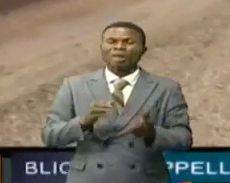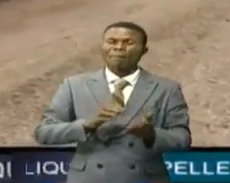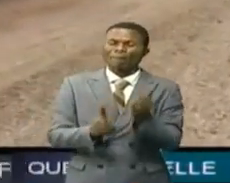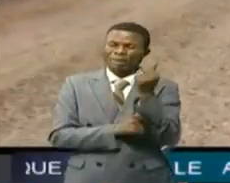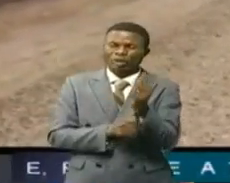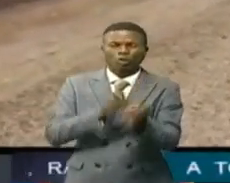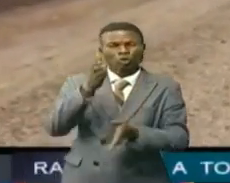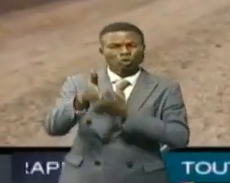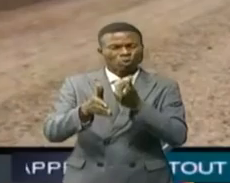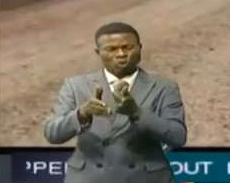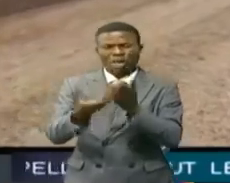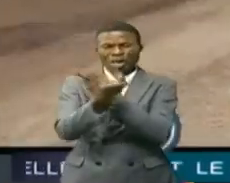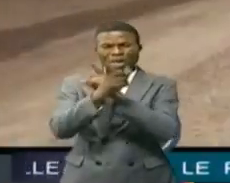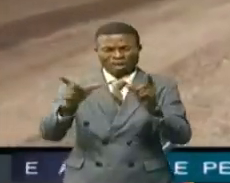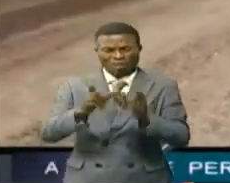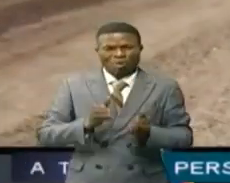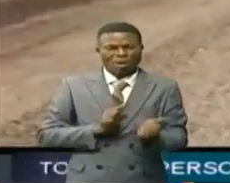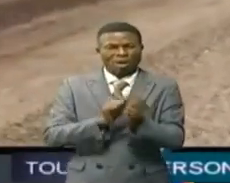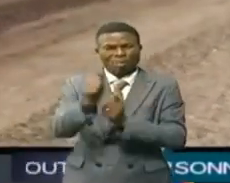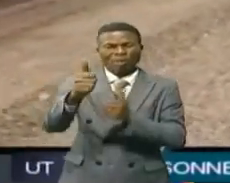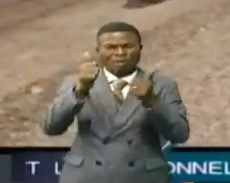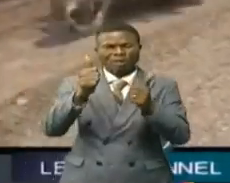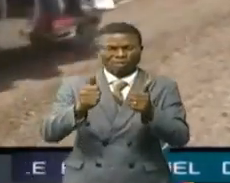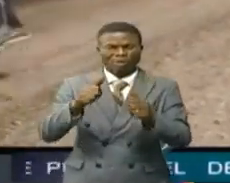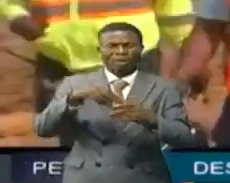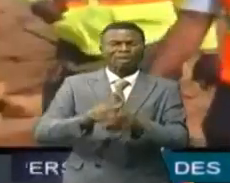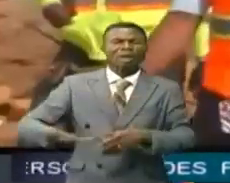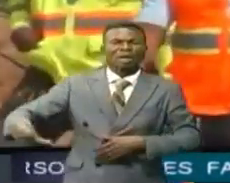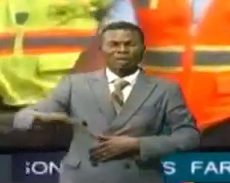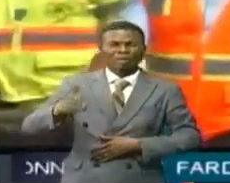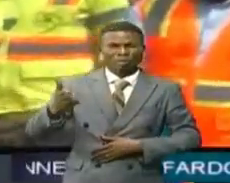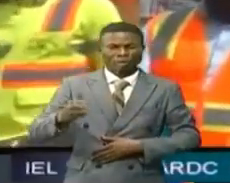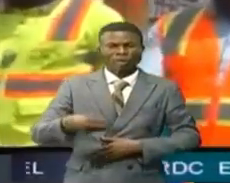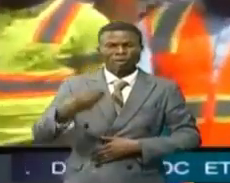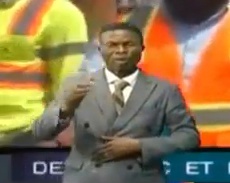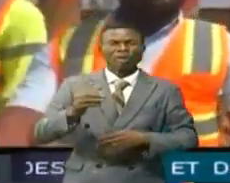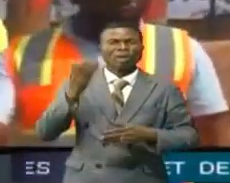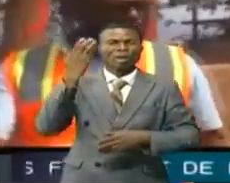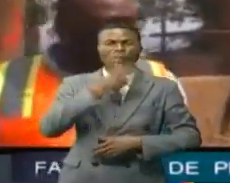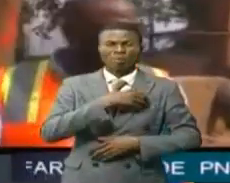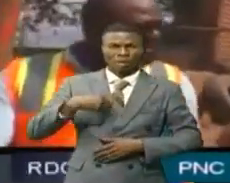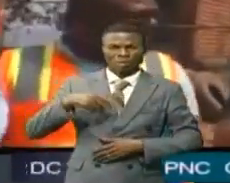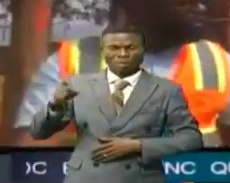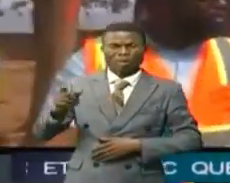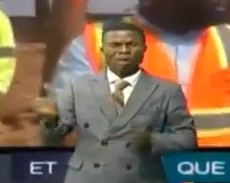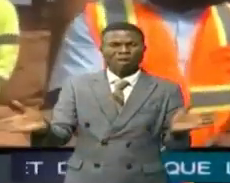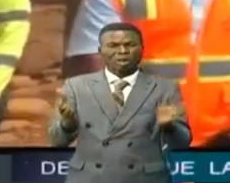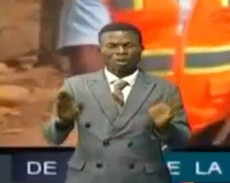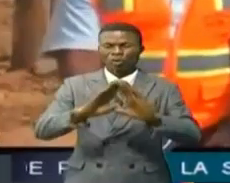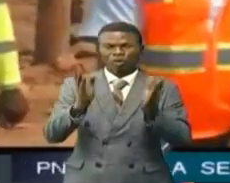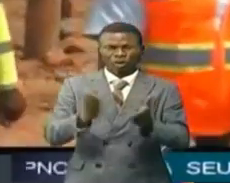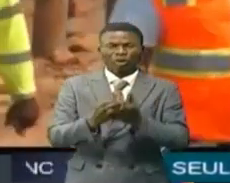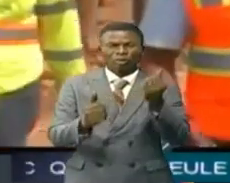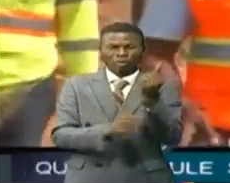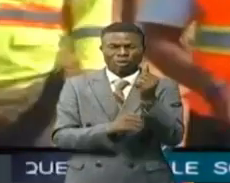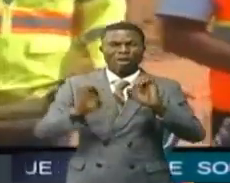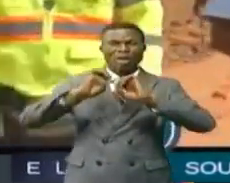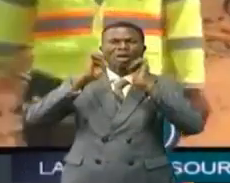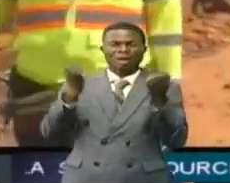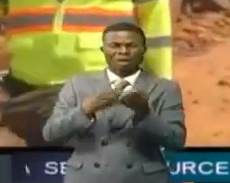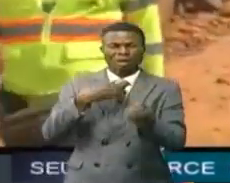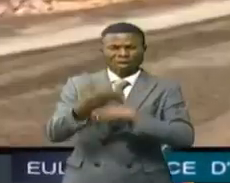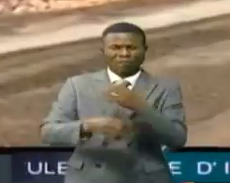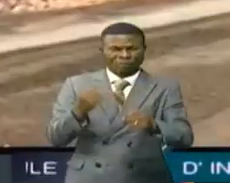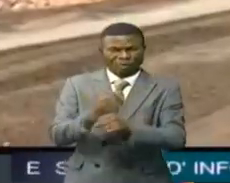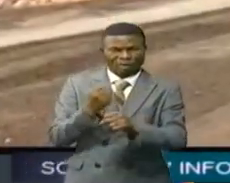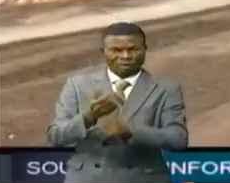des personnes et de leurs biens dans cette partie du pays. Pacifique Kasha a exhorté Sokok Entreprises qui réalise les